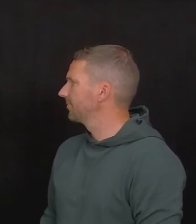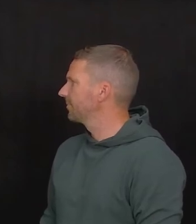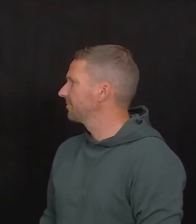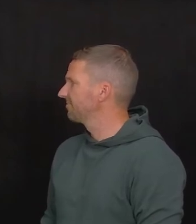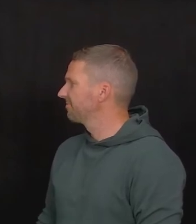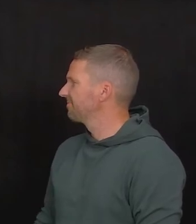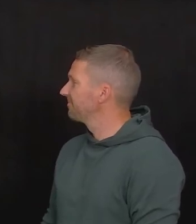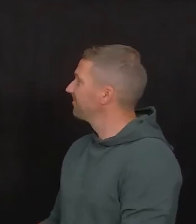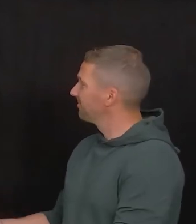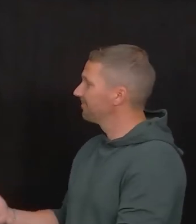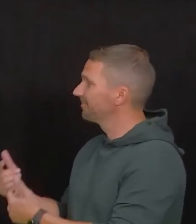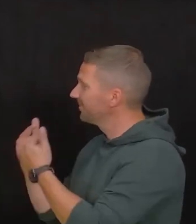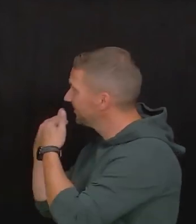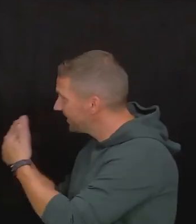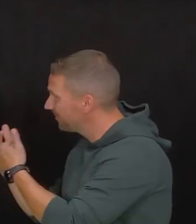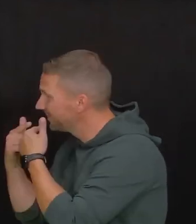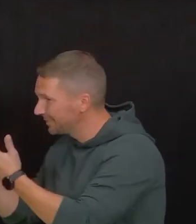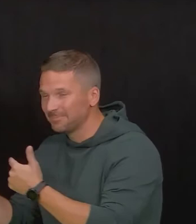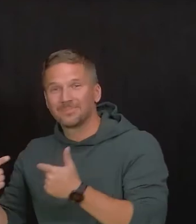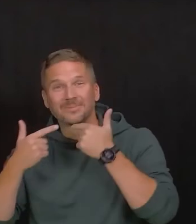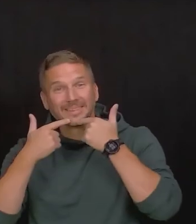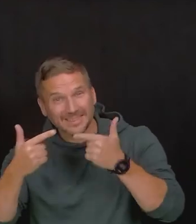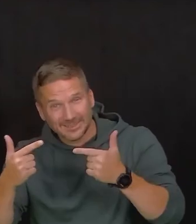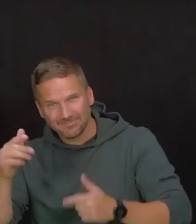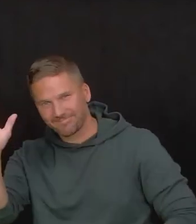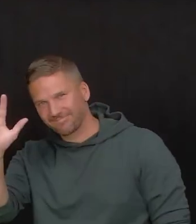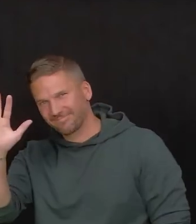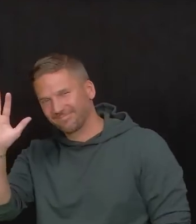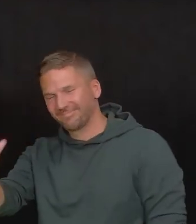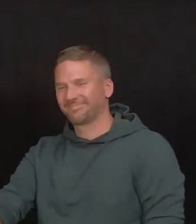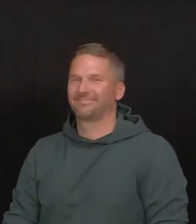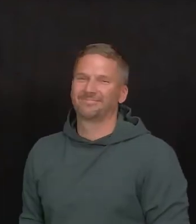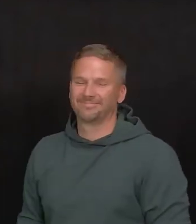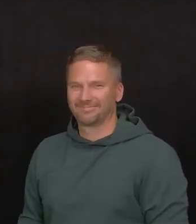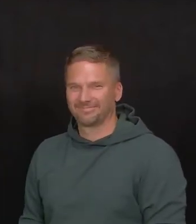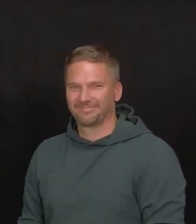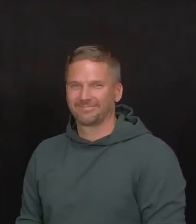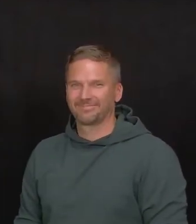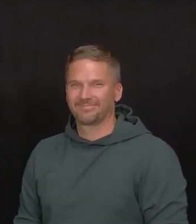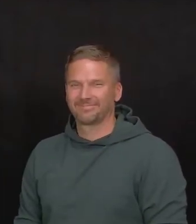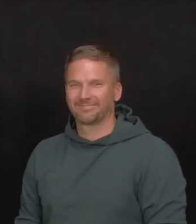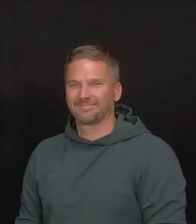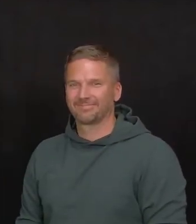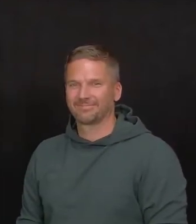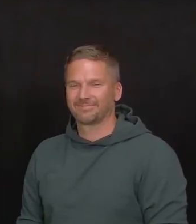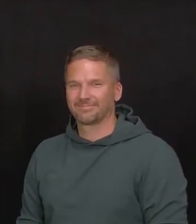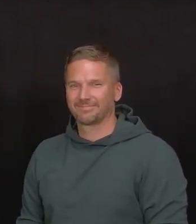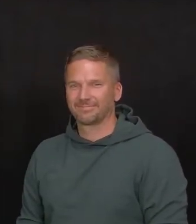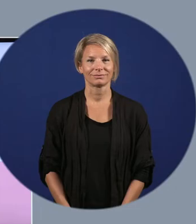inte själv har röstat. Så det är viktigt att vara med. Mm. Och tack till er då. Och tack till er alla andra. Hej!